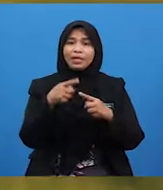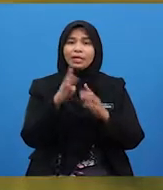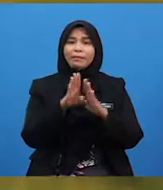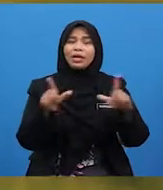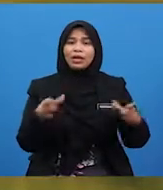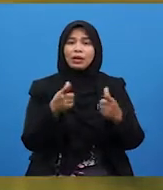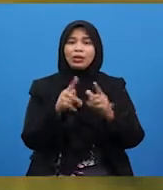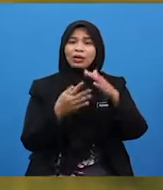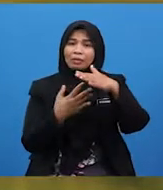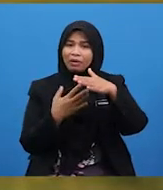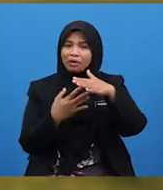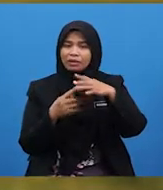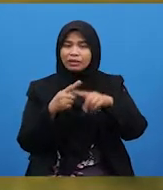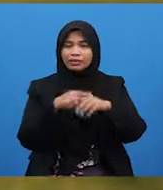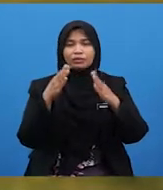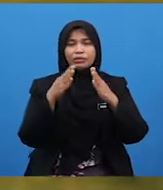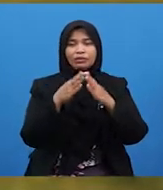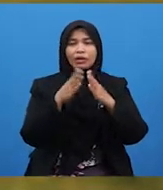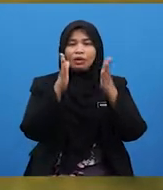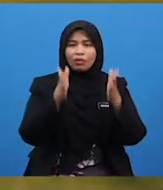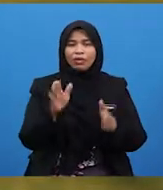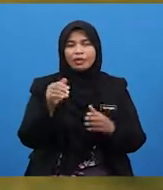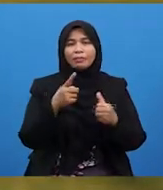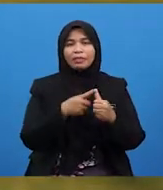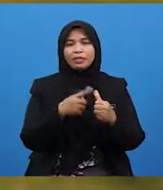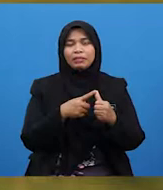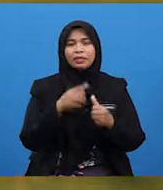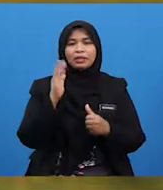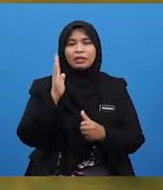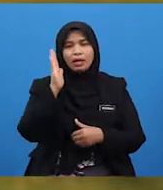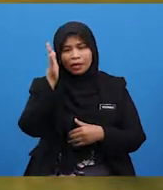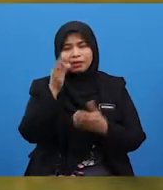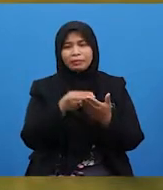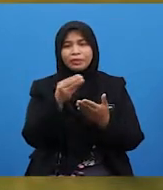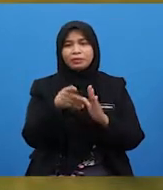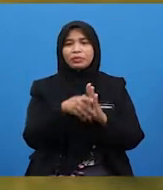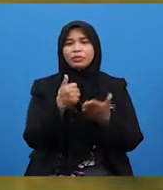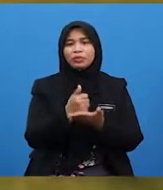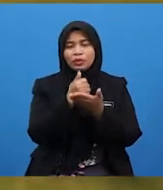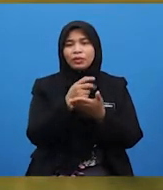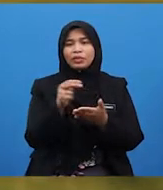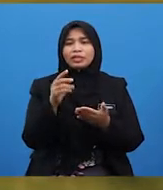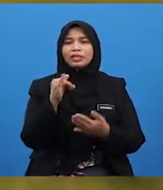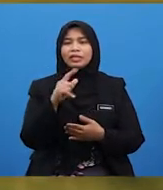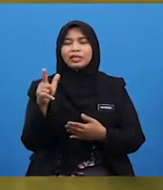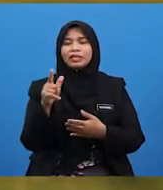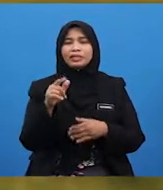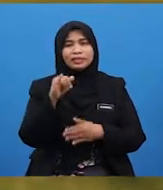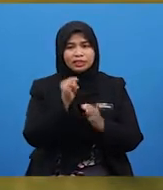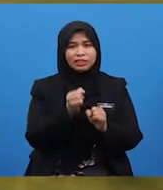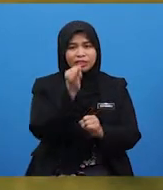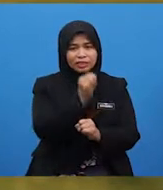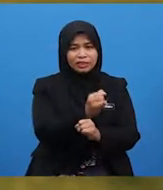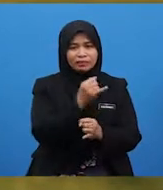berlaku kebakaran di rumah kamu, orang yang pertama akan memberikan pertolongan adalah jiran kamu.